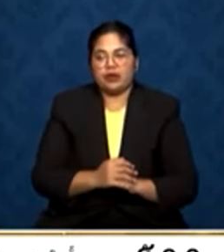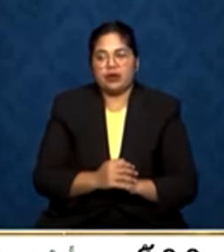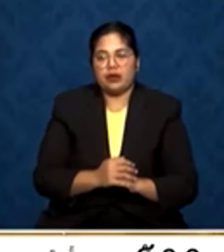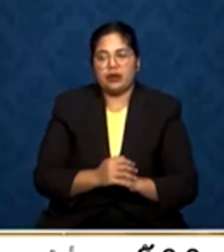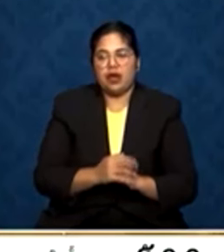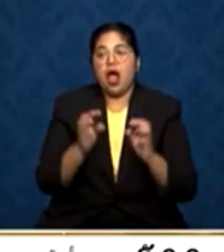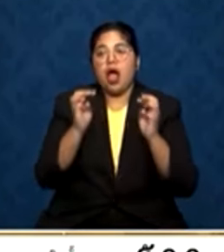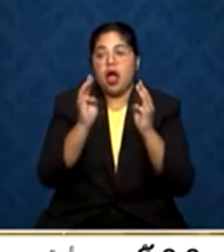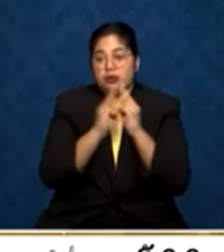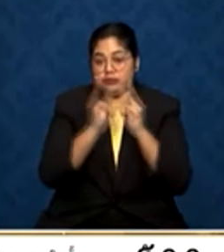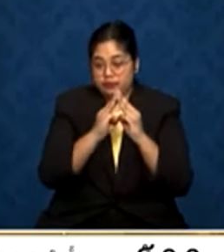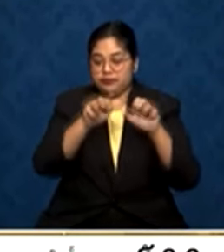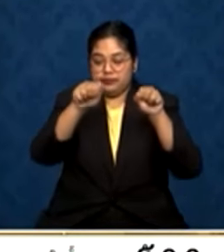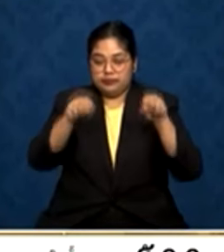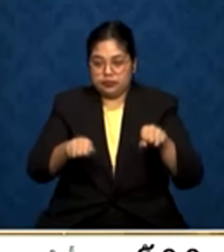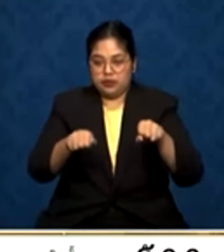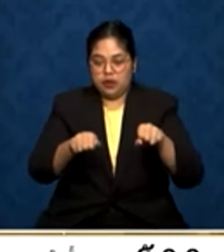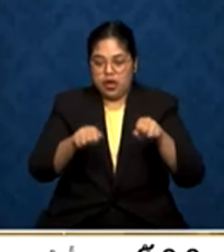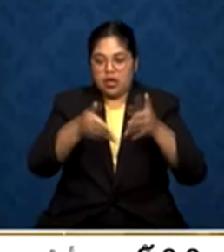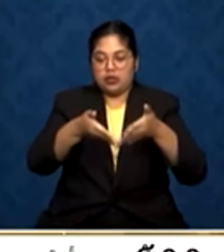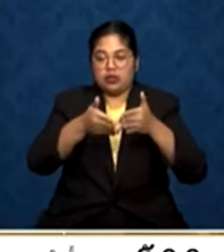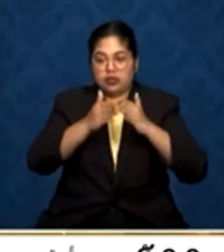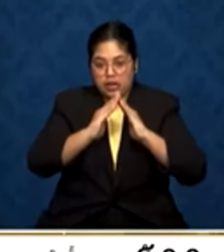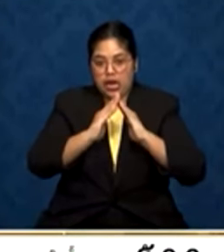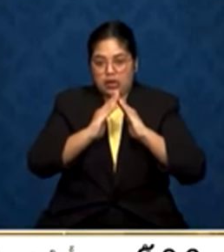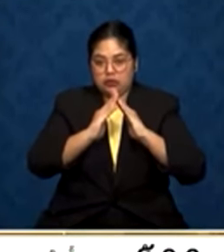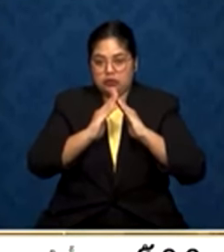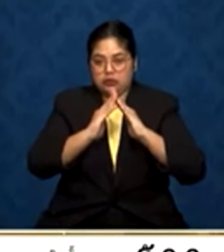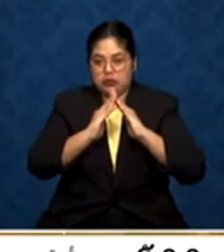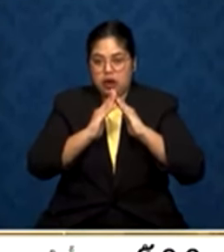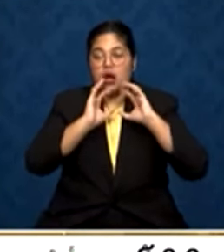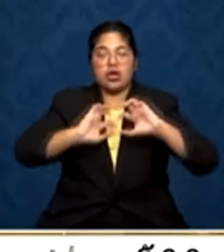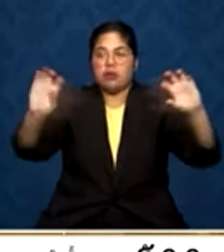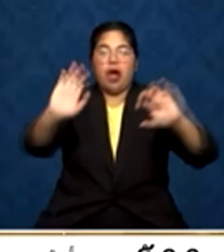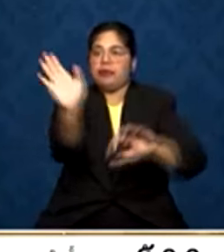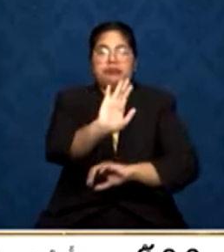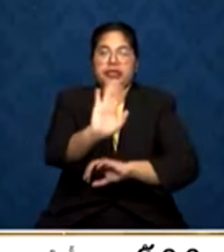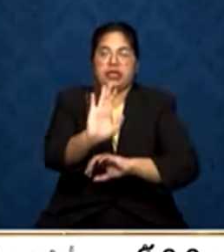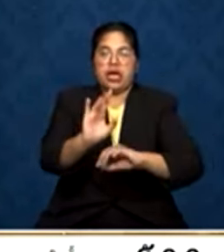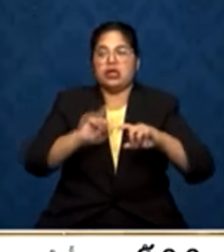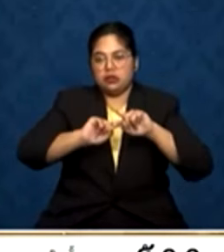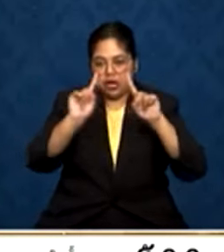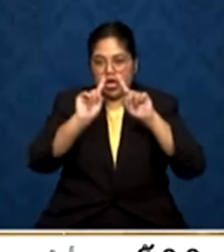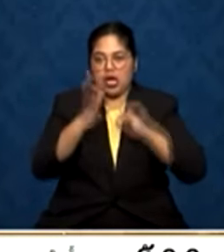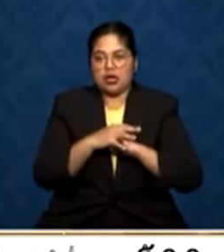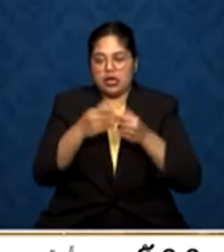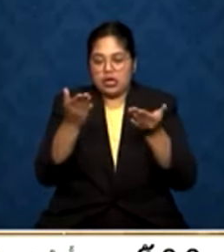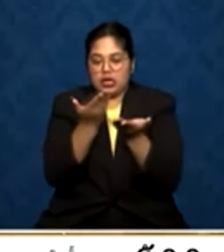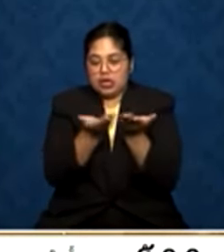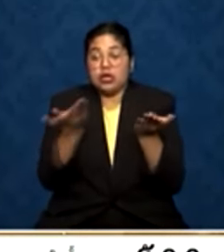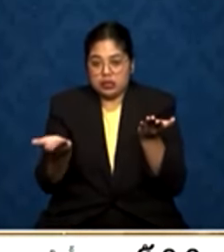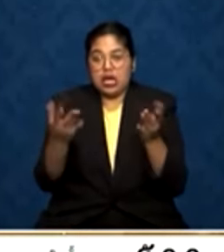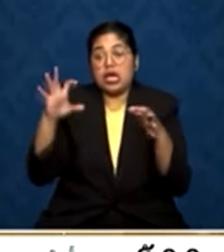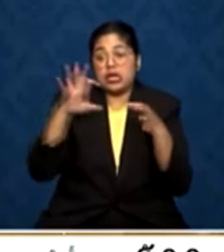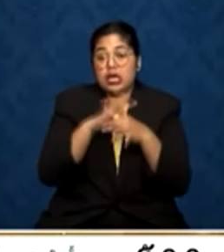วนี้ ไม่ใช่ MOU จะตั้งรัฐบาลที่เราทำได้ไม่สำเร็จ ซึกไมเปไรครัแต่เป็น MOU ฉบาบที่เกี่วกับการ